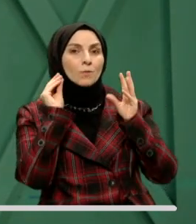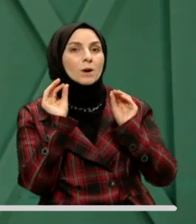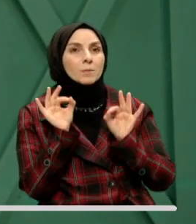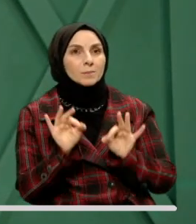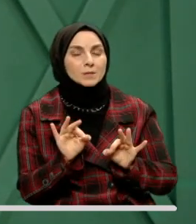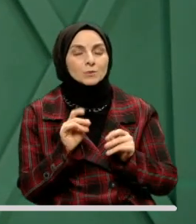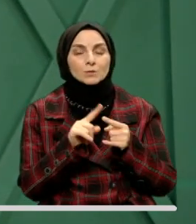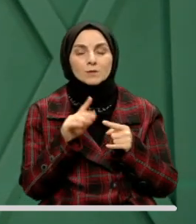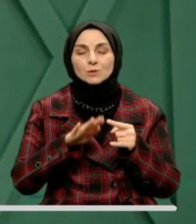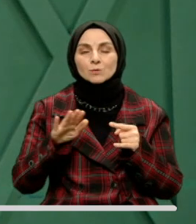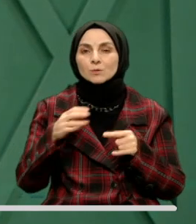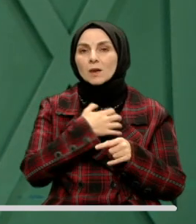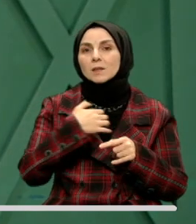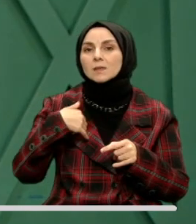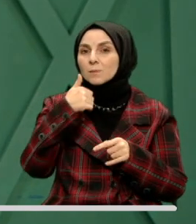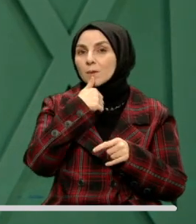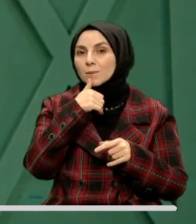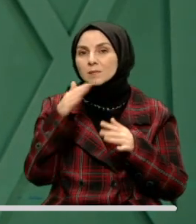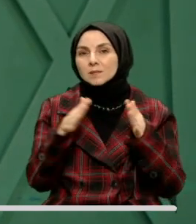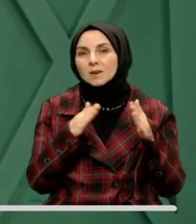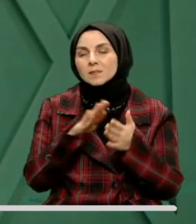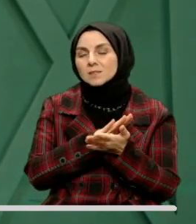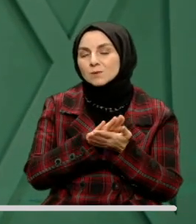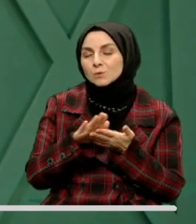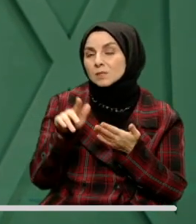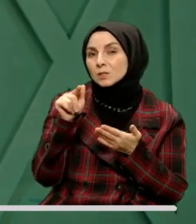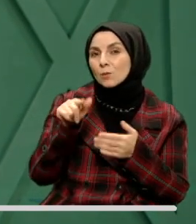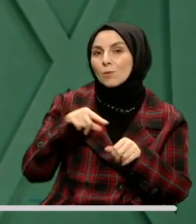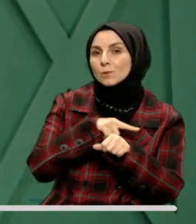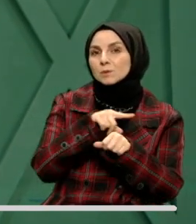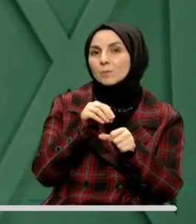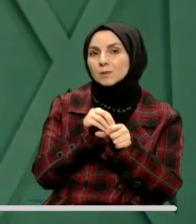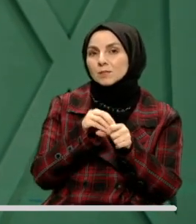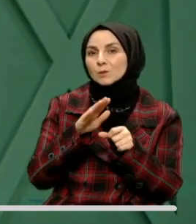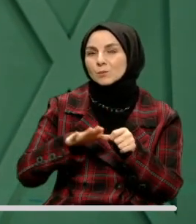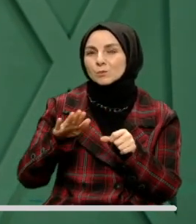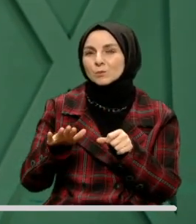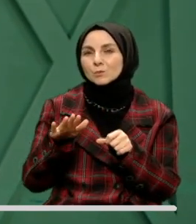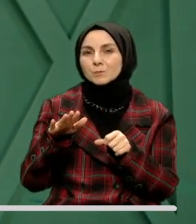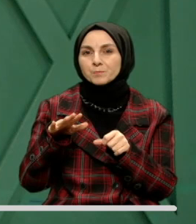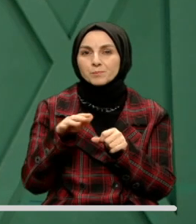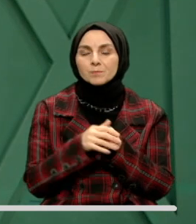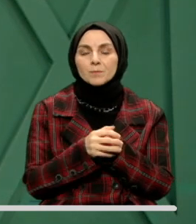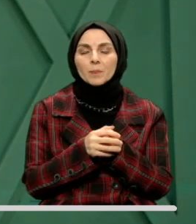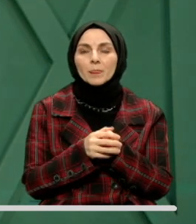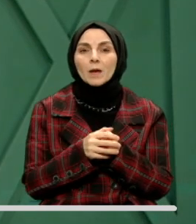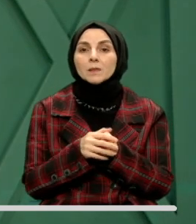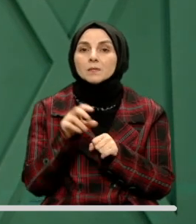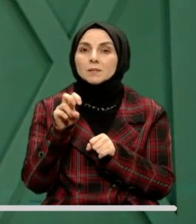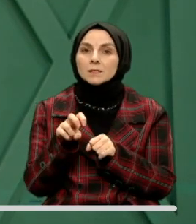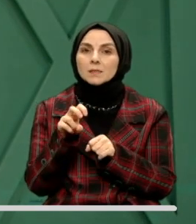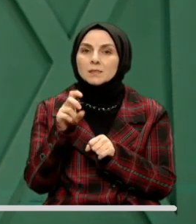anne babanın. Hani o dönem aslında bizim çocuğu yakalama dönemimiz. Çocuk 8-9 yaşına geldikten sonra